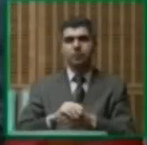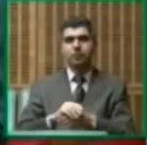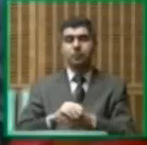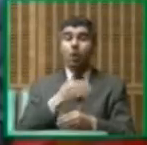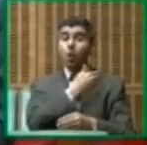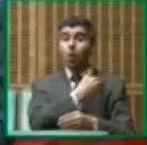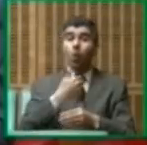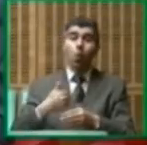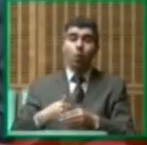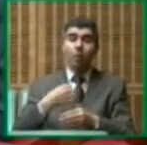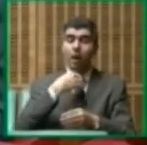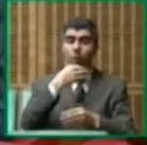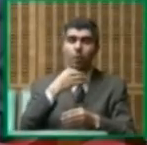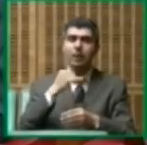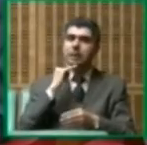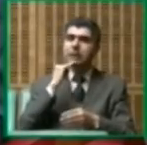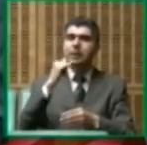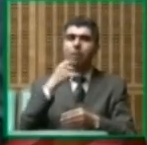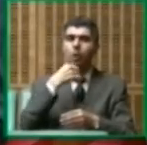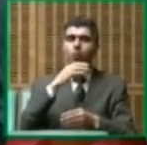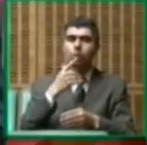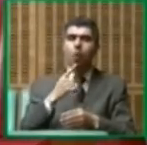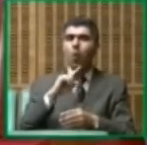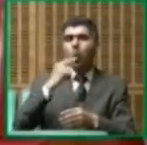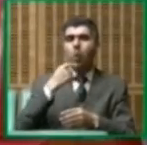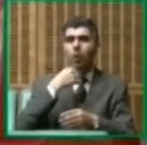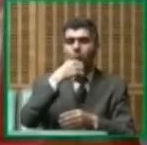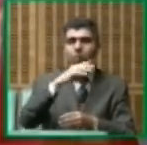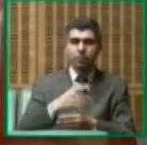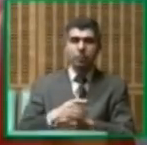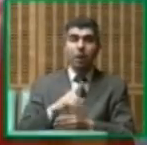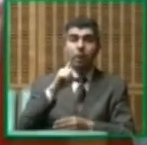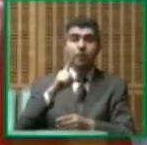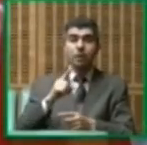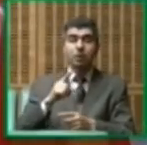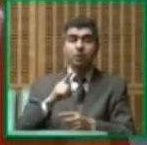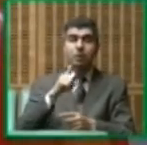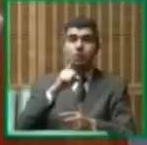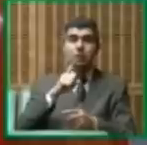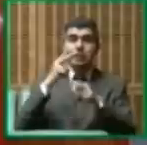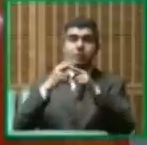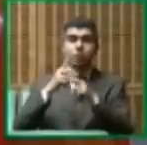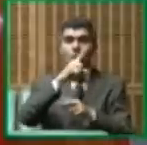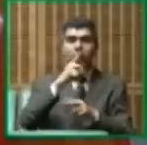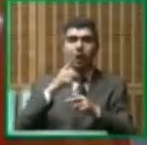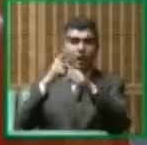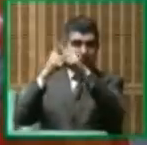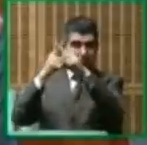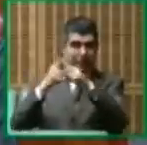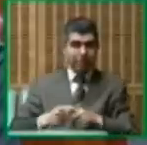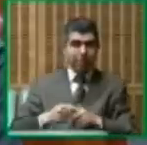الحكومة تحب أن تؤكد بهذه المناسبة ما يلي. أولا، هذا الإحصاء السادس من نوعه اللي غيجرى اليوم في التاريخ ديال